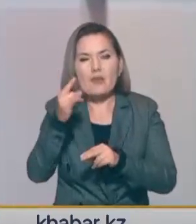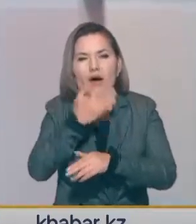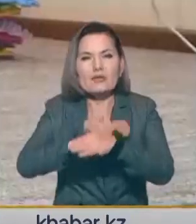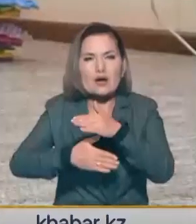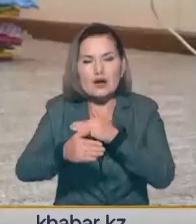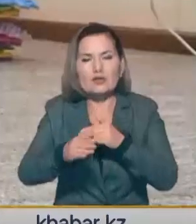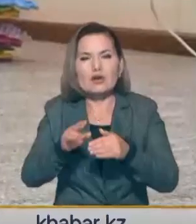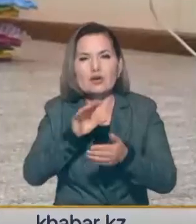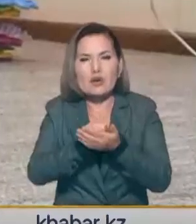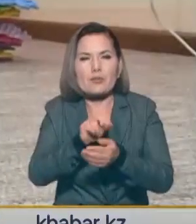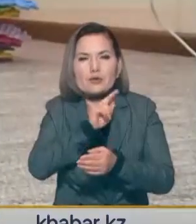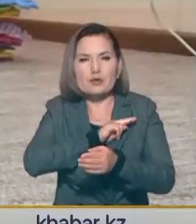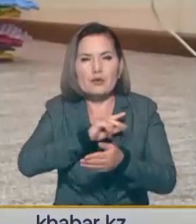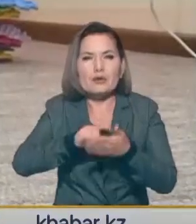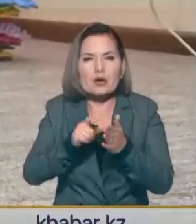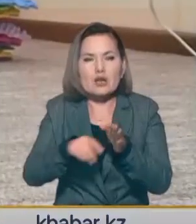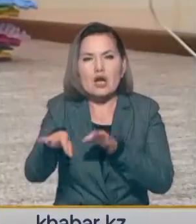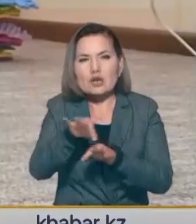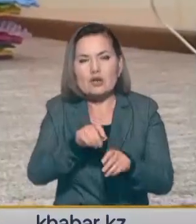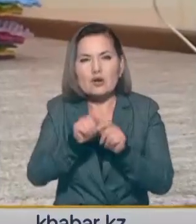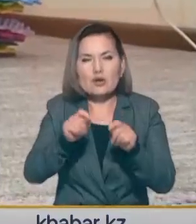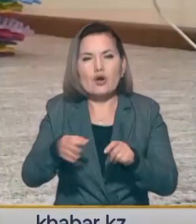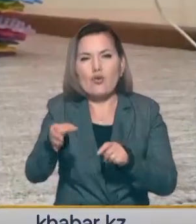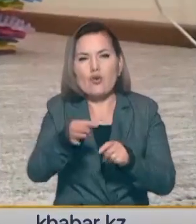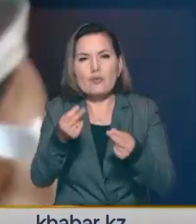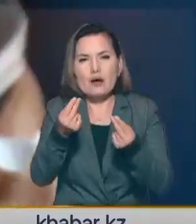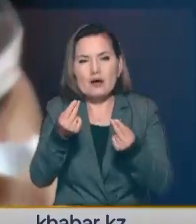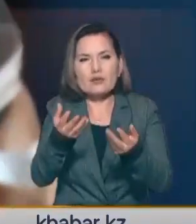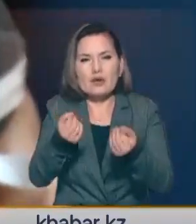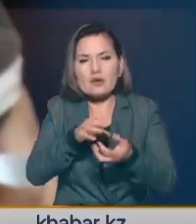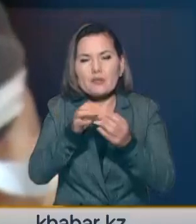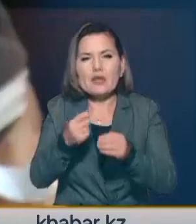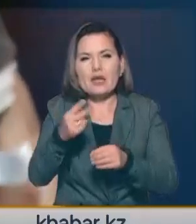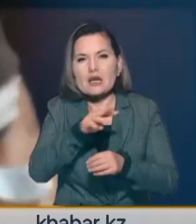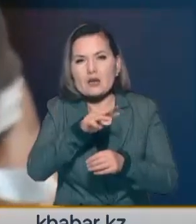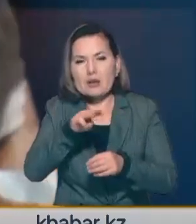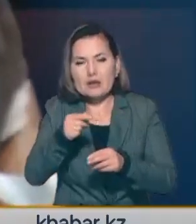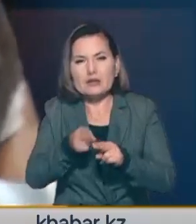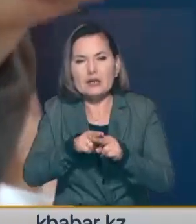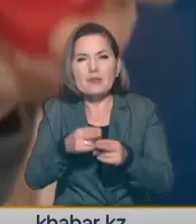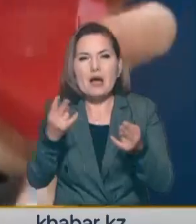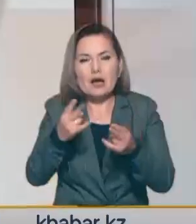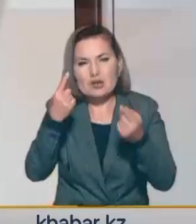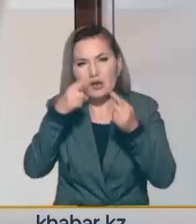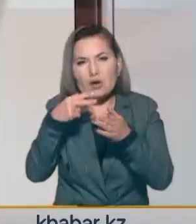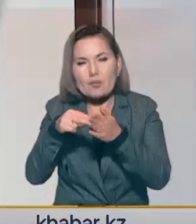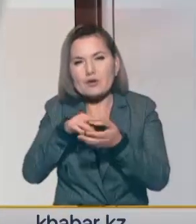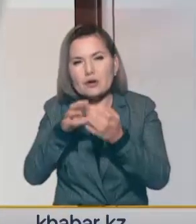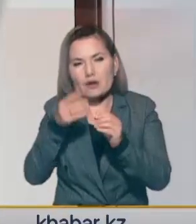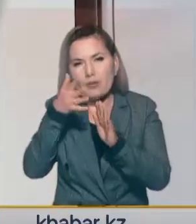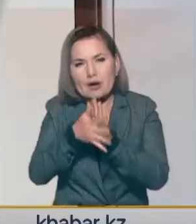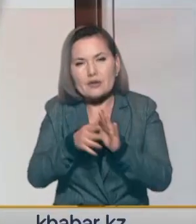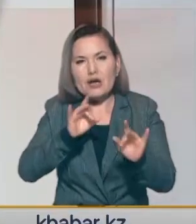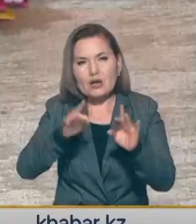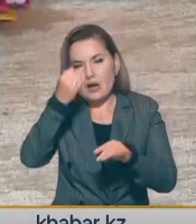жұмыс істейтін инклюзивтік кабинет ашу жобасын қорғап, облыс әкімінің грантын жеңіп алды. Ол 2 миллион теңгеге қажетті құрал-жабдықты сатып алған. Ізденіс пен